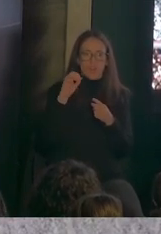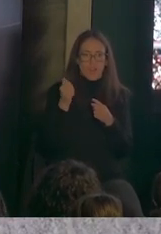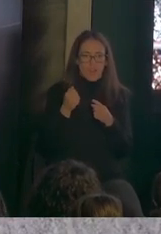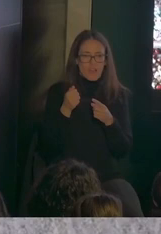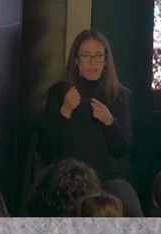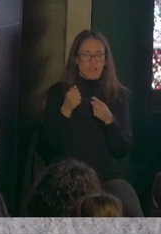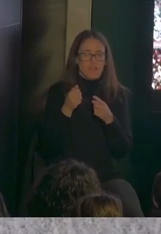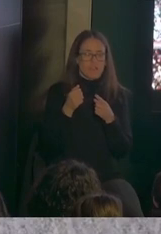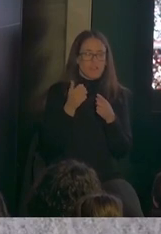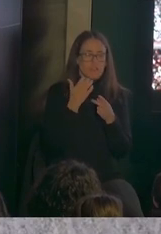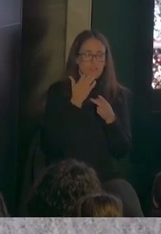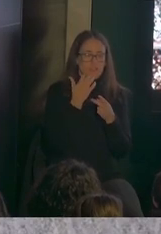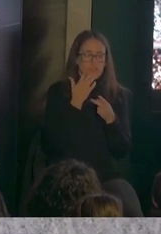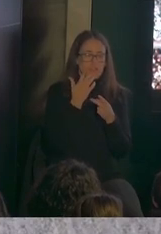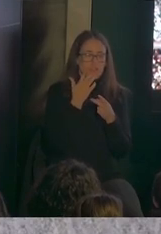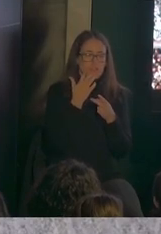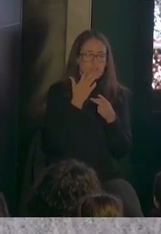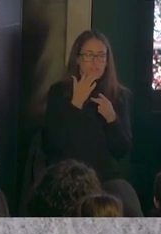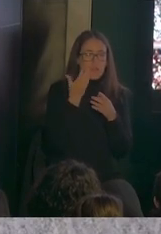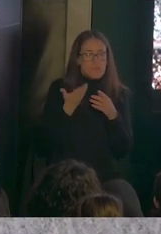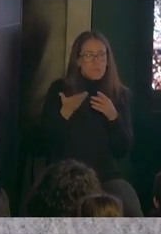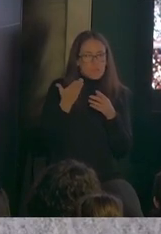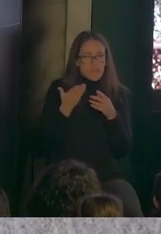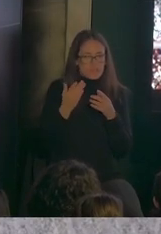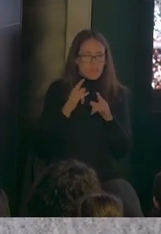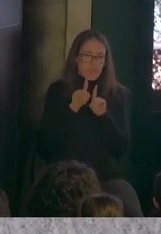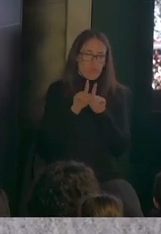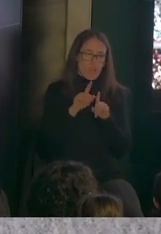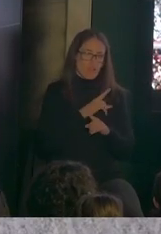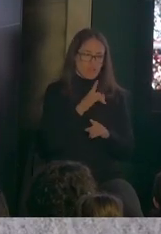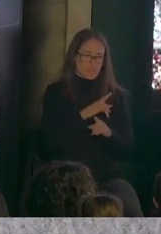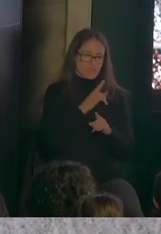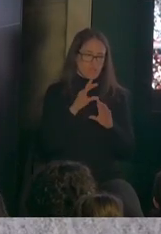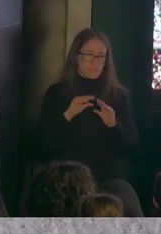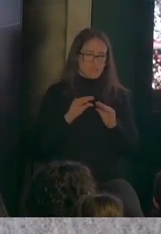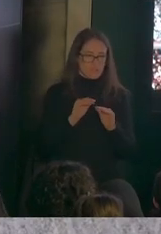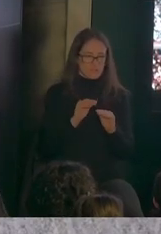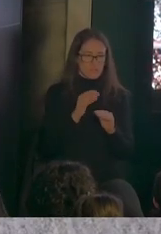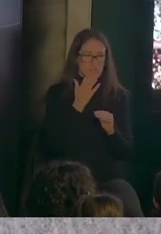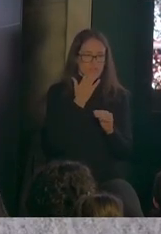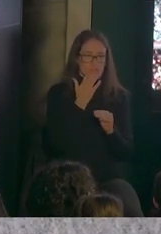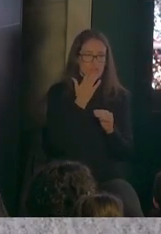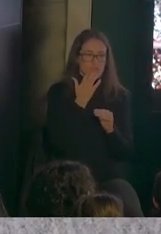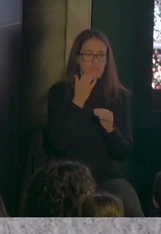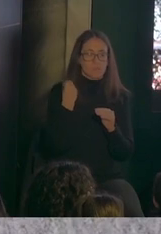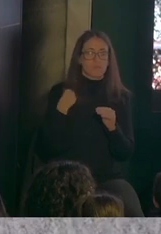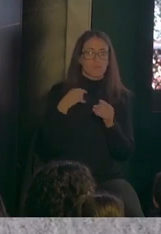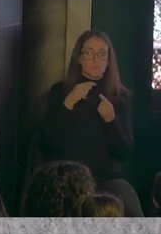important si és desaponificada, això significa que la quinoa té